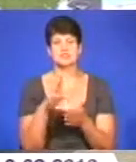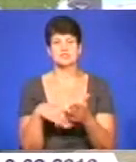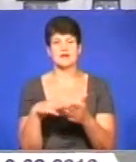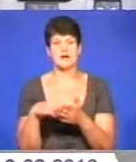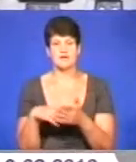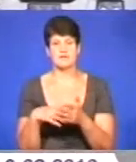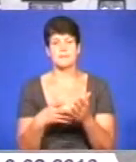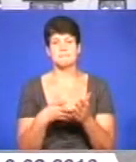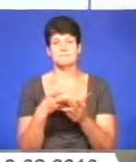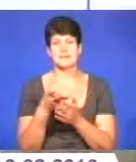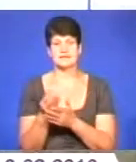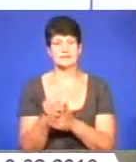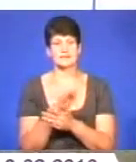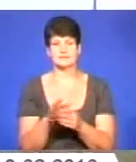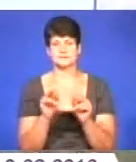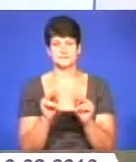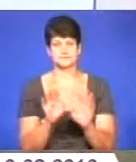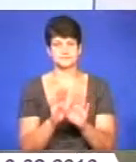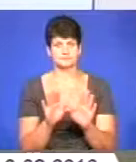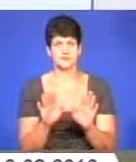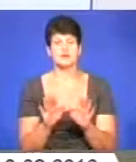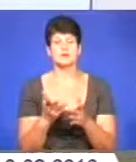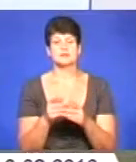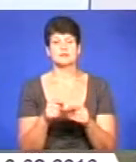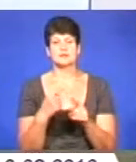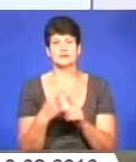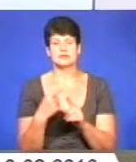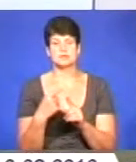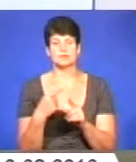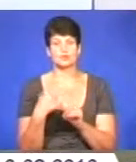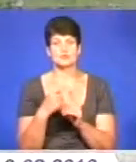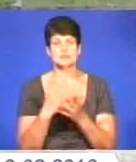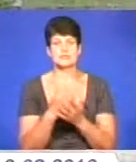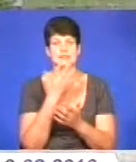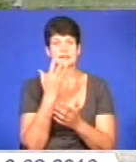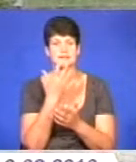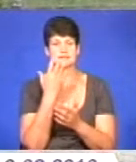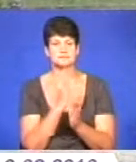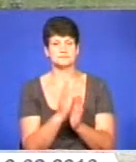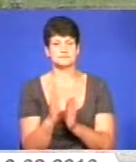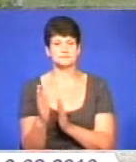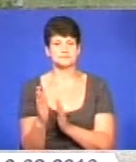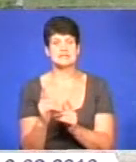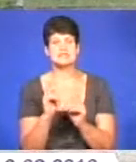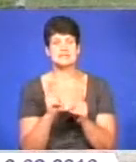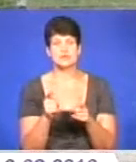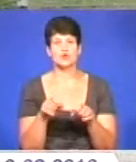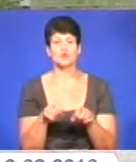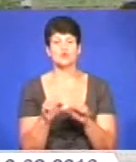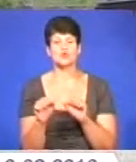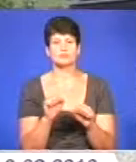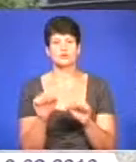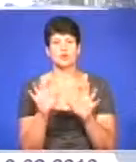сплачують їх не досить сумлінно. Водночас в літню пору діє додатковий тепловий режим. На Тернопільщині, відповідно до розпорядження голови